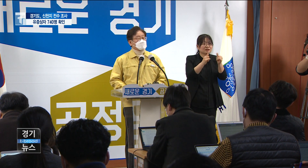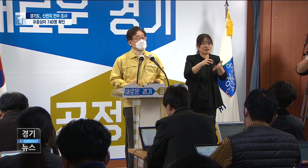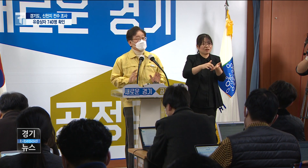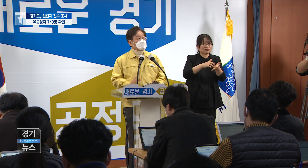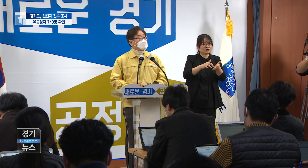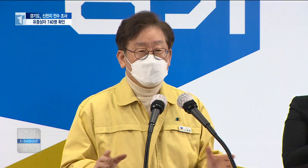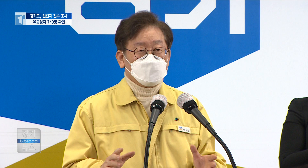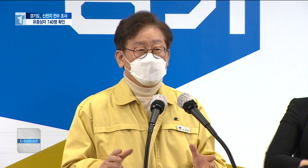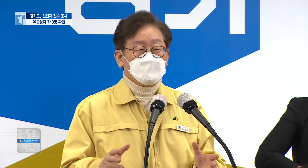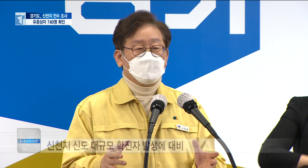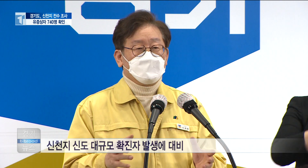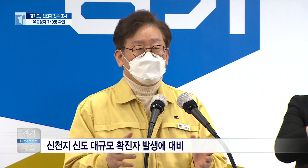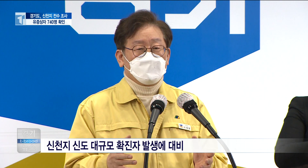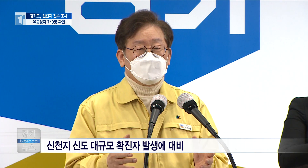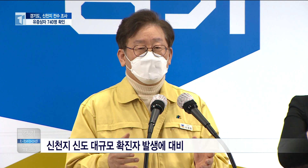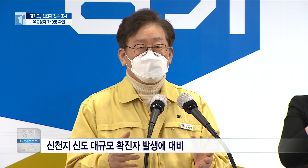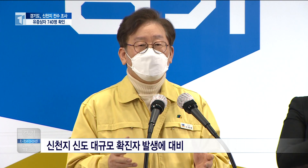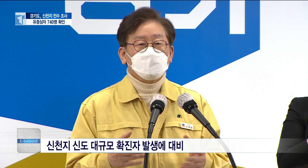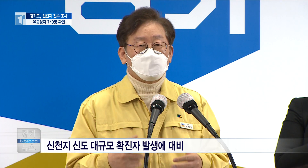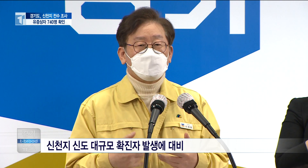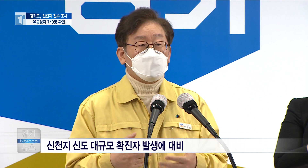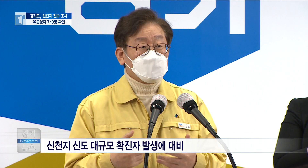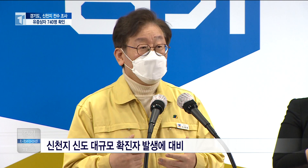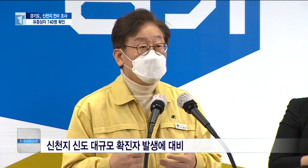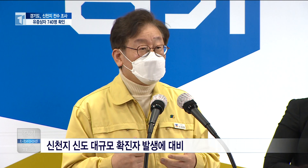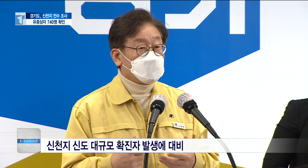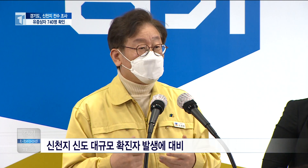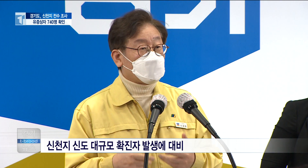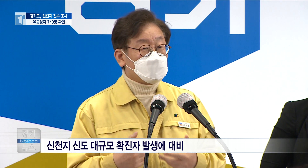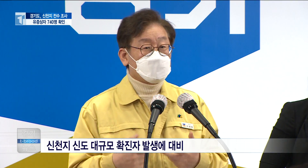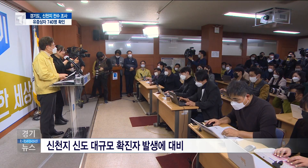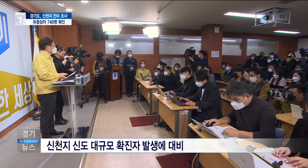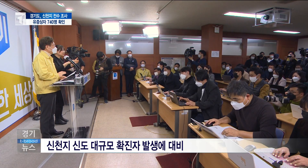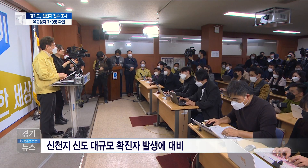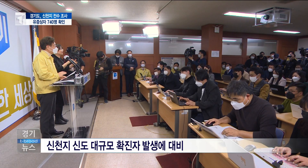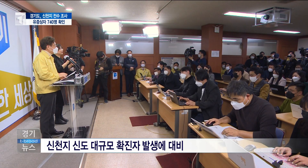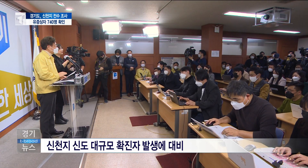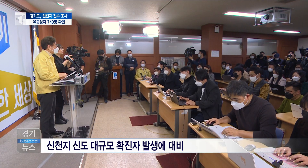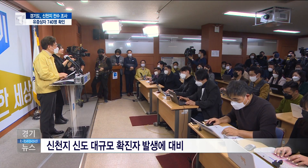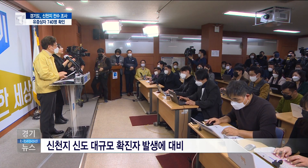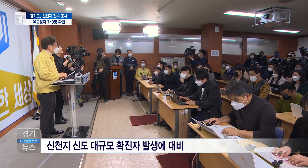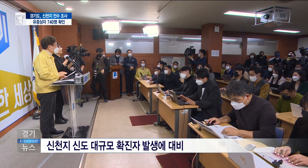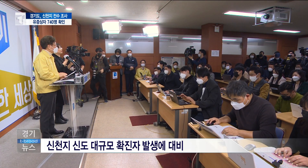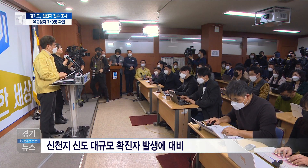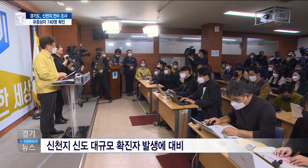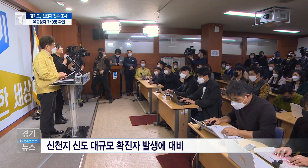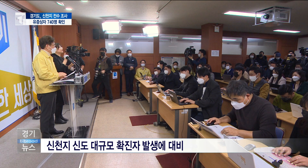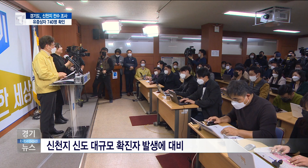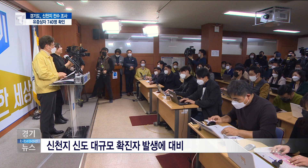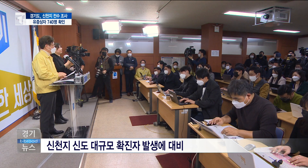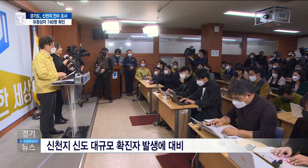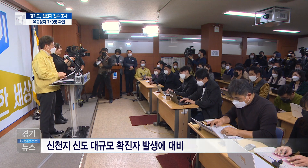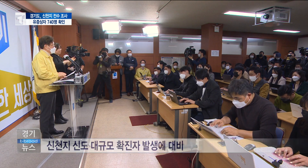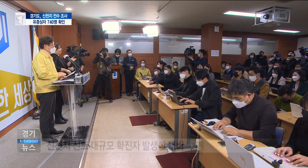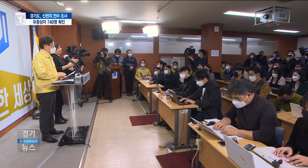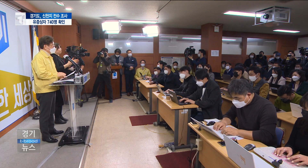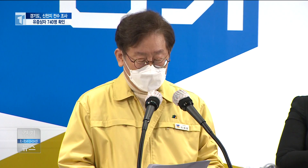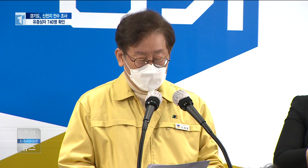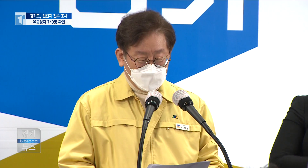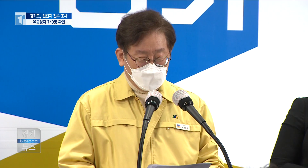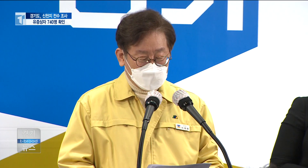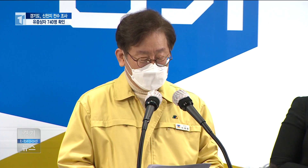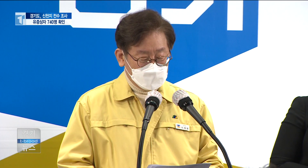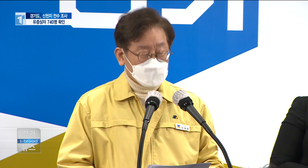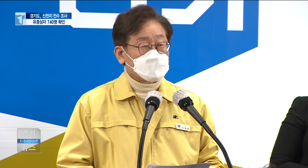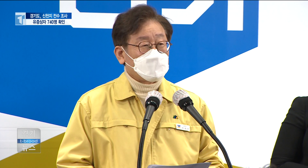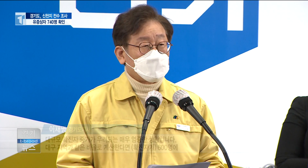신천지 유증상자의 80%까지 확진자가 나오고 있다며 대규모 확진자 발생에 대비하고 있다고 밝혔습니다.